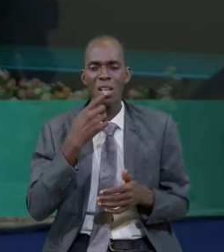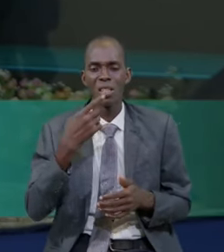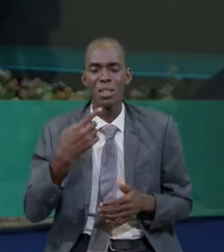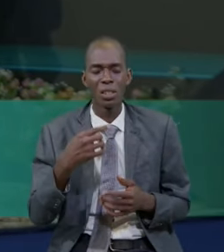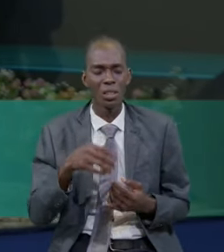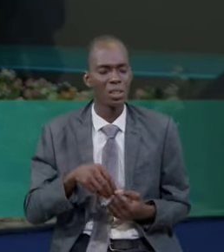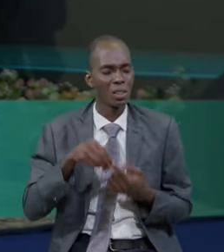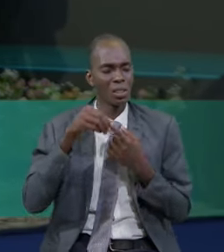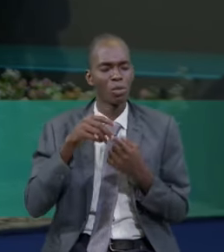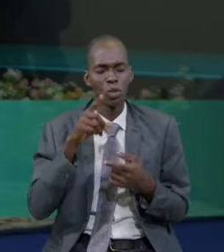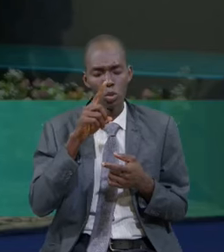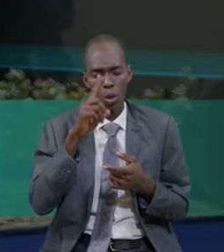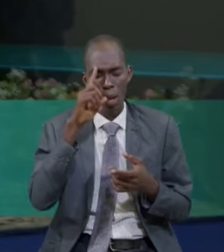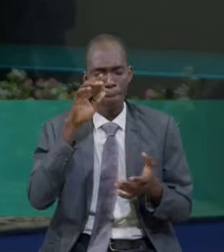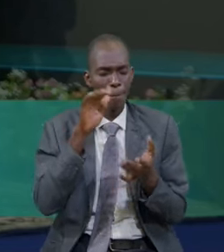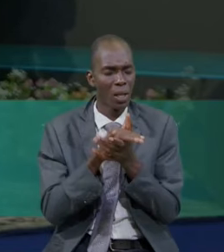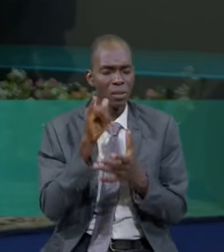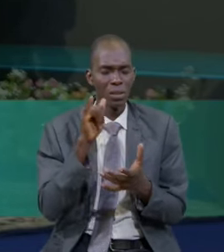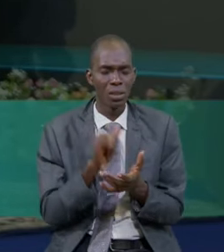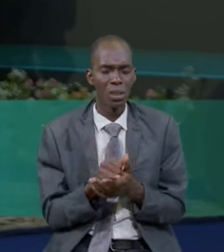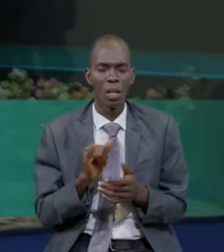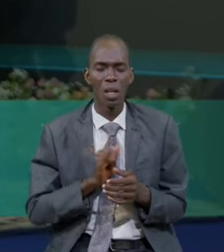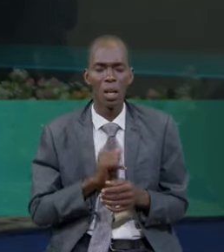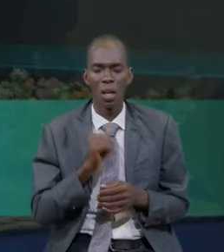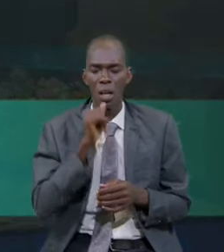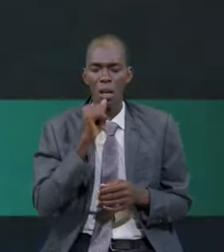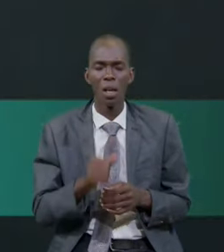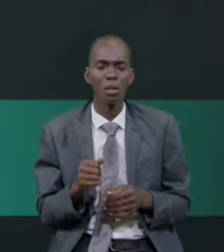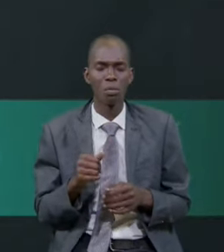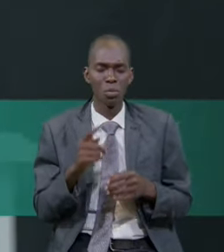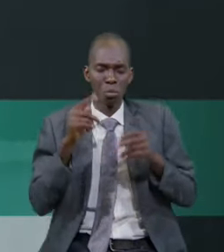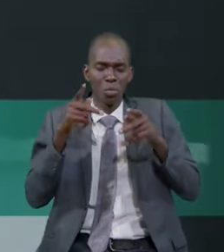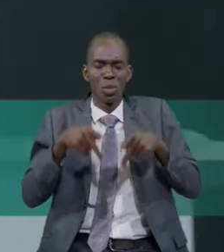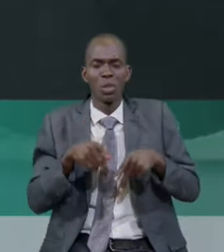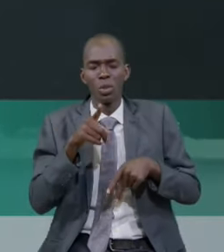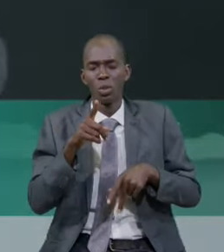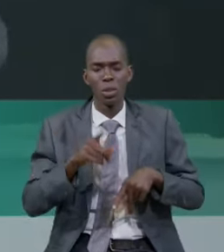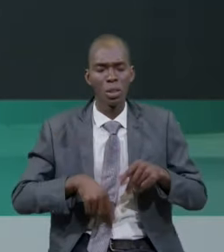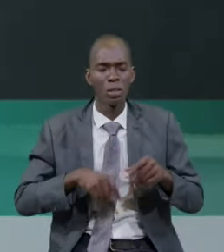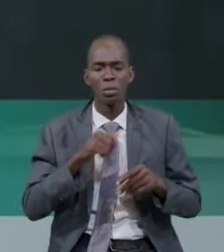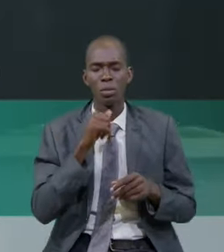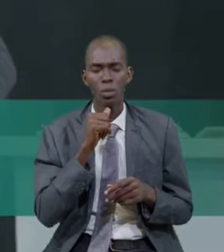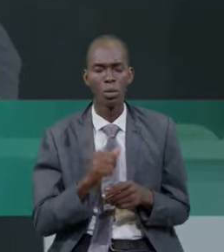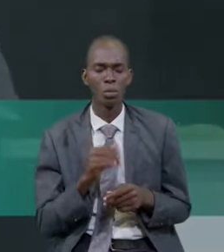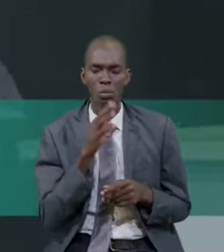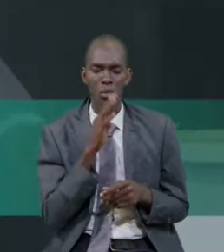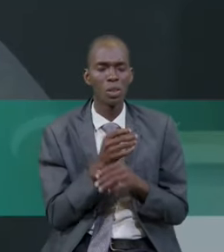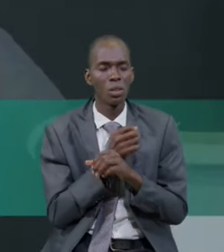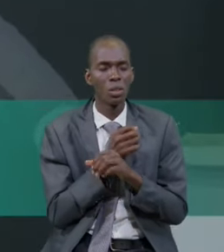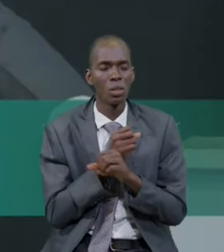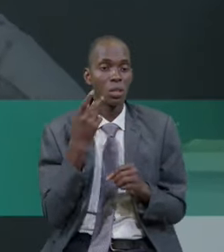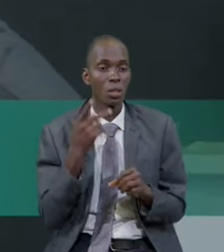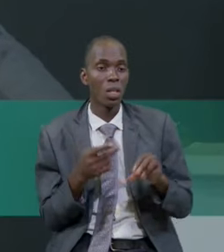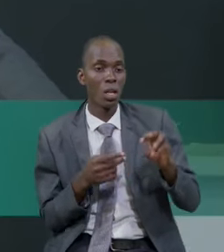croyez pas que je suis celui, que vous ne pouvez être sauvé, le M, c'est ce que l'onction nous amène à